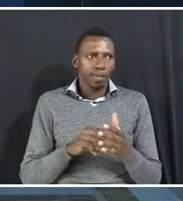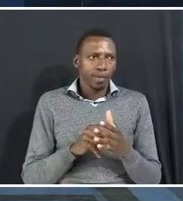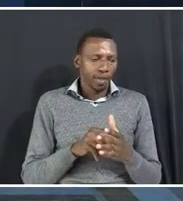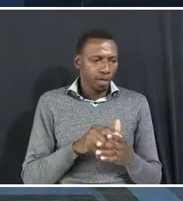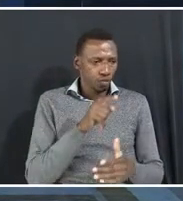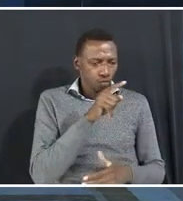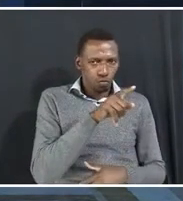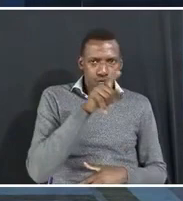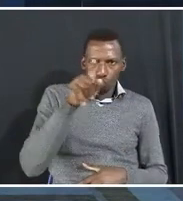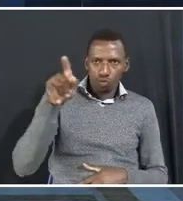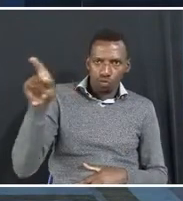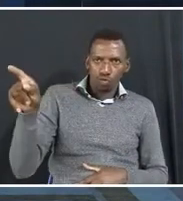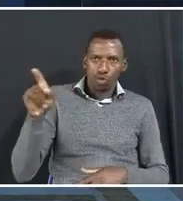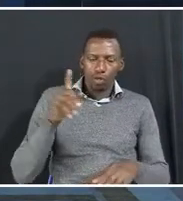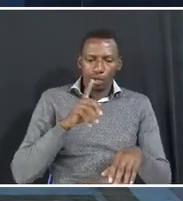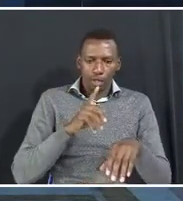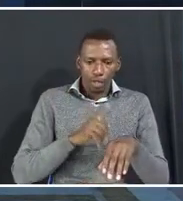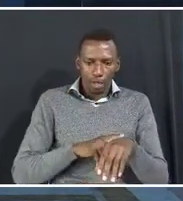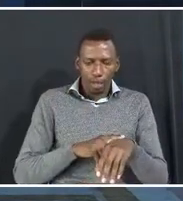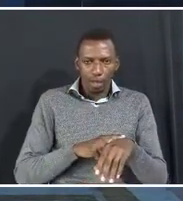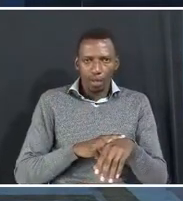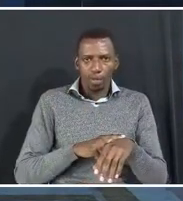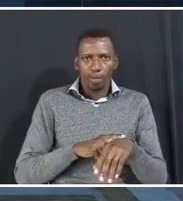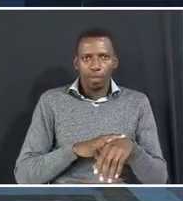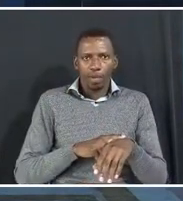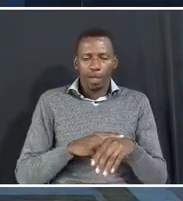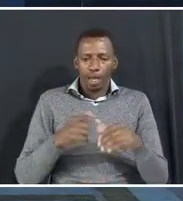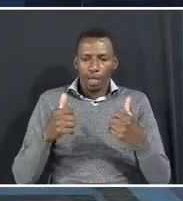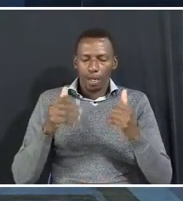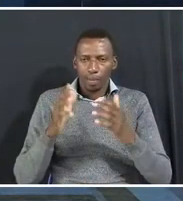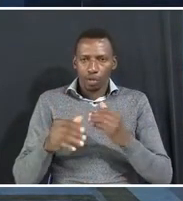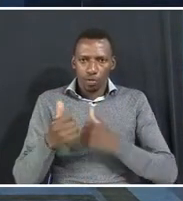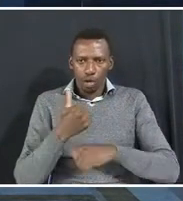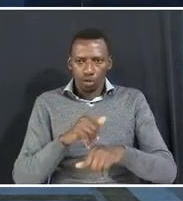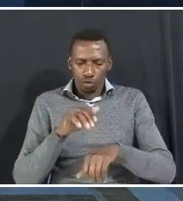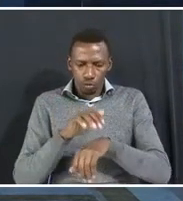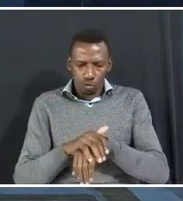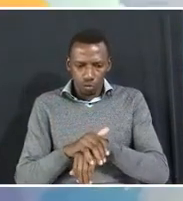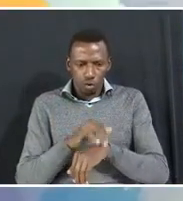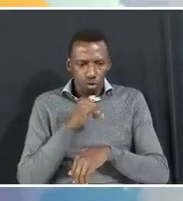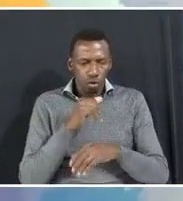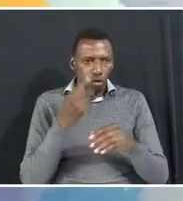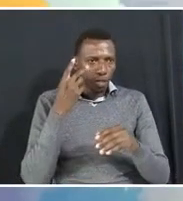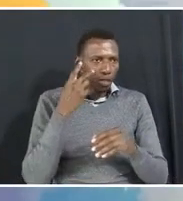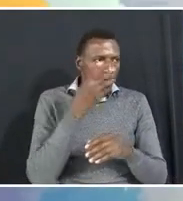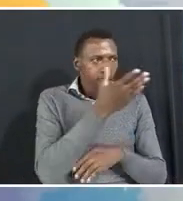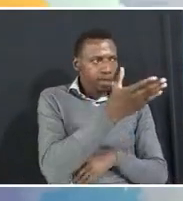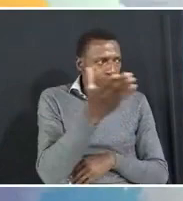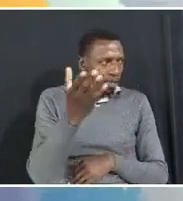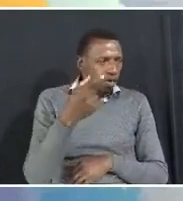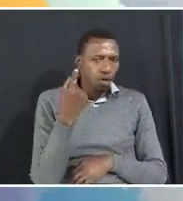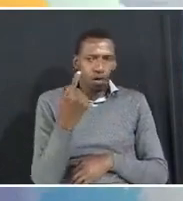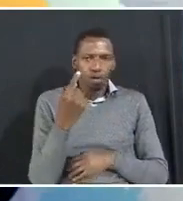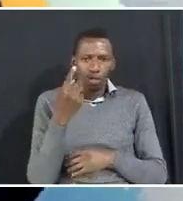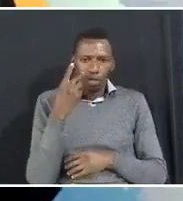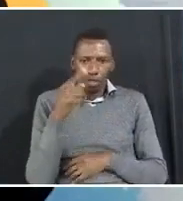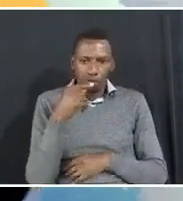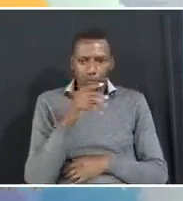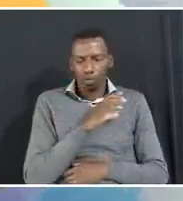mambo mema isionekane yule na mwingine ama mimi, ionekane Kristo. Na hiyo